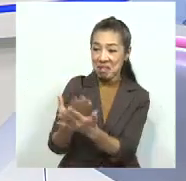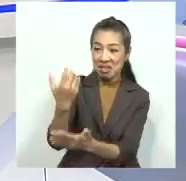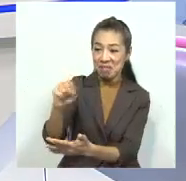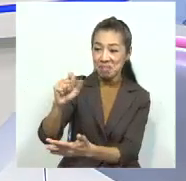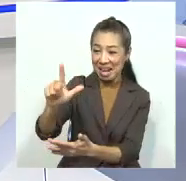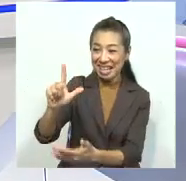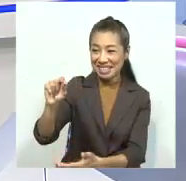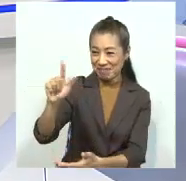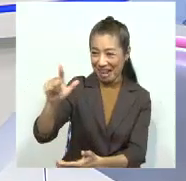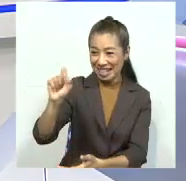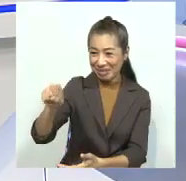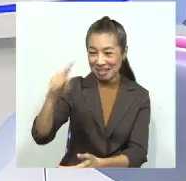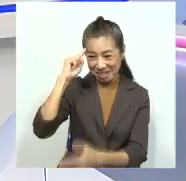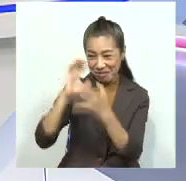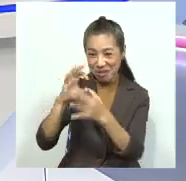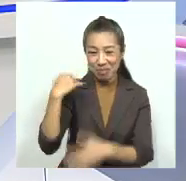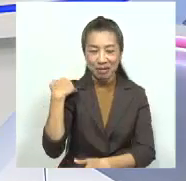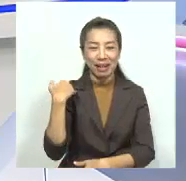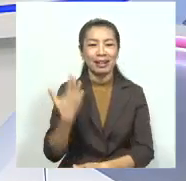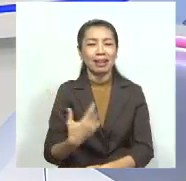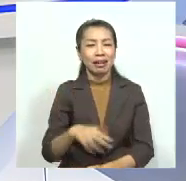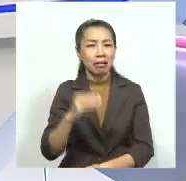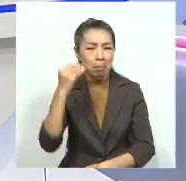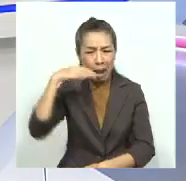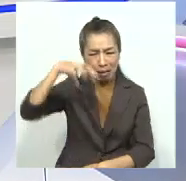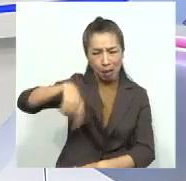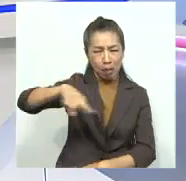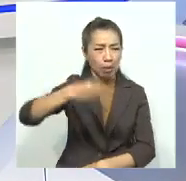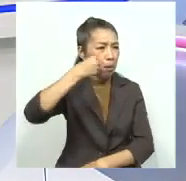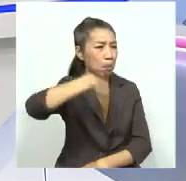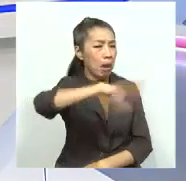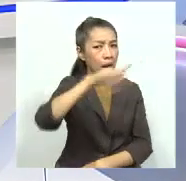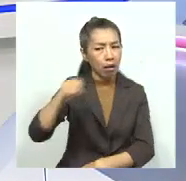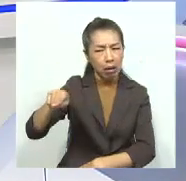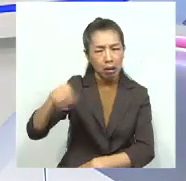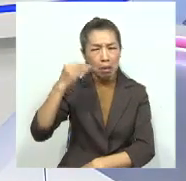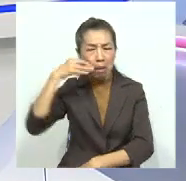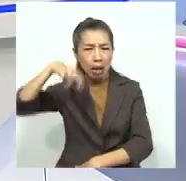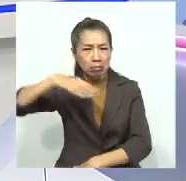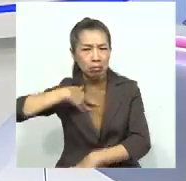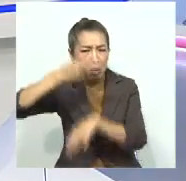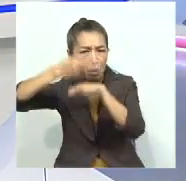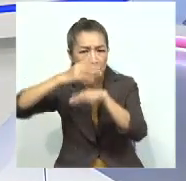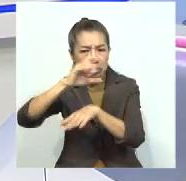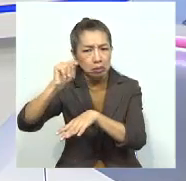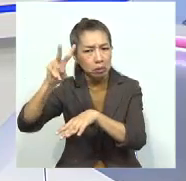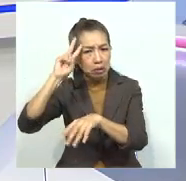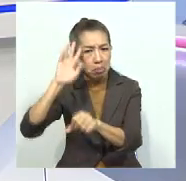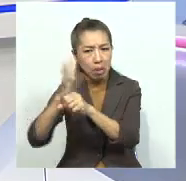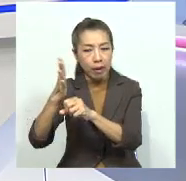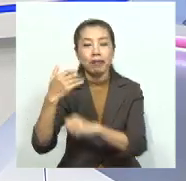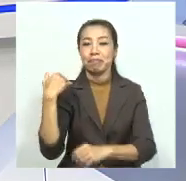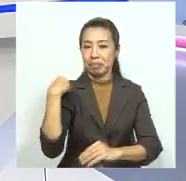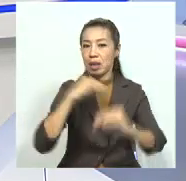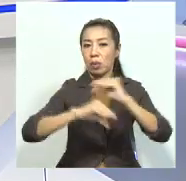ล้านบางทีกังวลใช่ไหมว่าบ้านของเราเนี่ยจะดูแลยังไงแค่กล้องวงจรปิดบางทีอาจไม่เพียงพอหนึ่งโครง